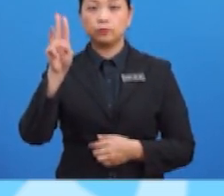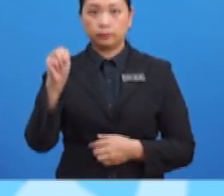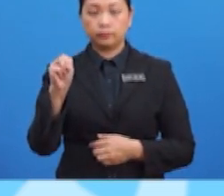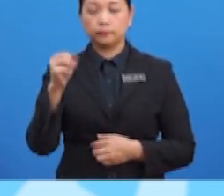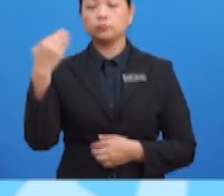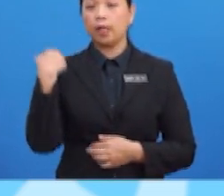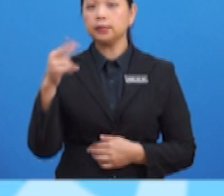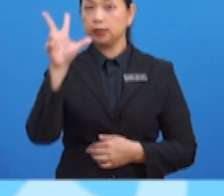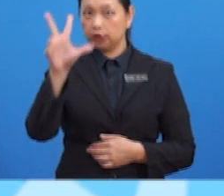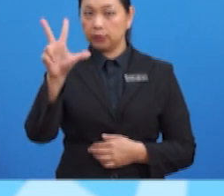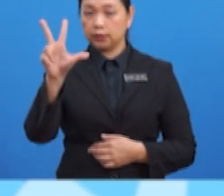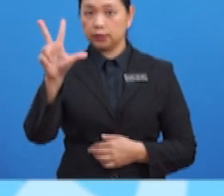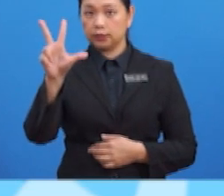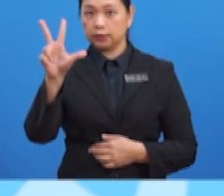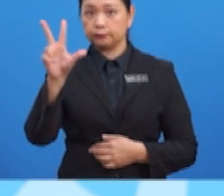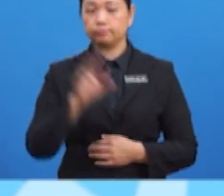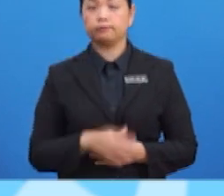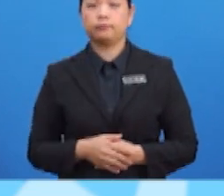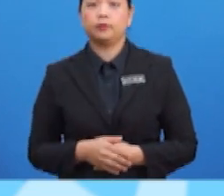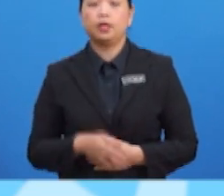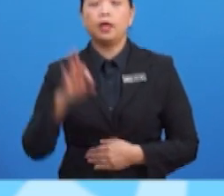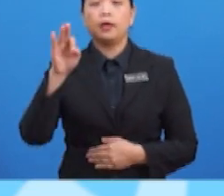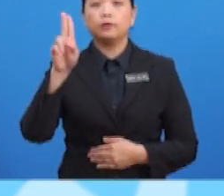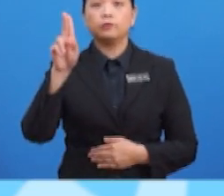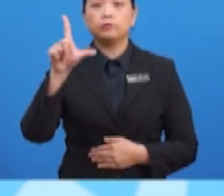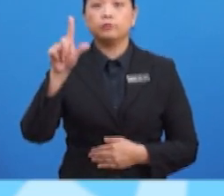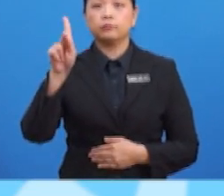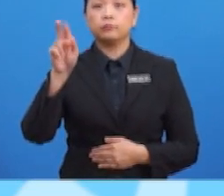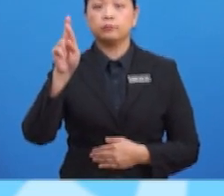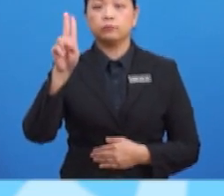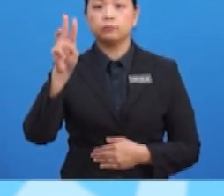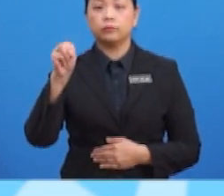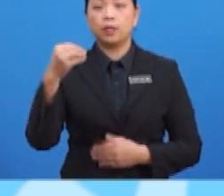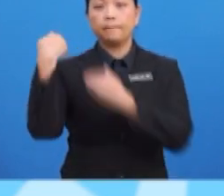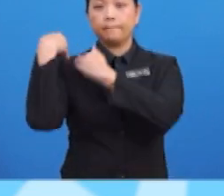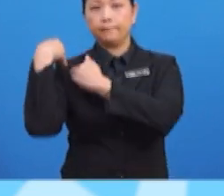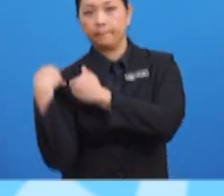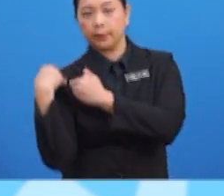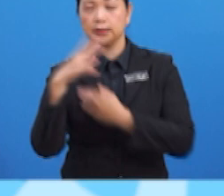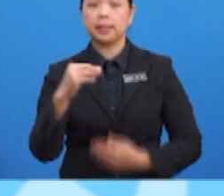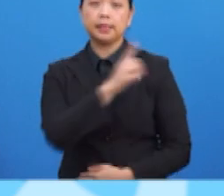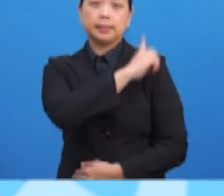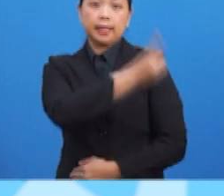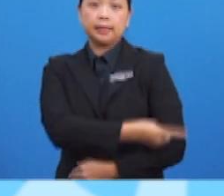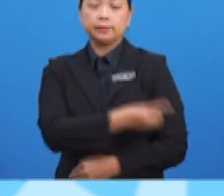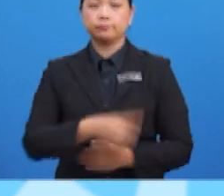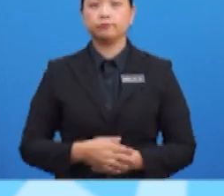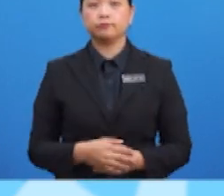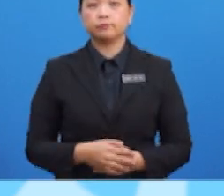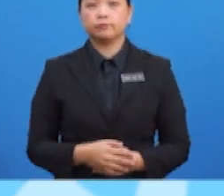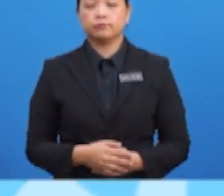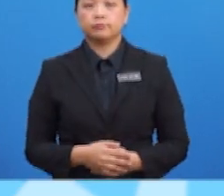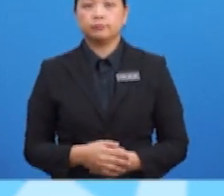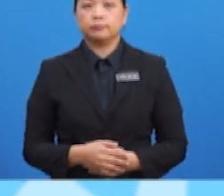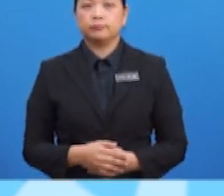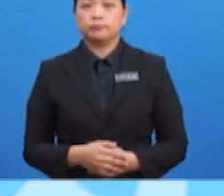Terdapat 3 bahagian tuas, iaitu fulcrum, beban dan daya. Tuas